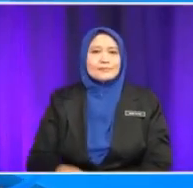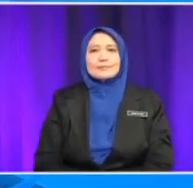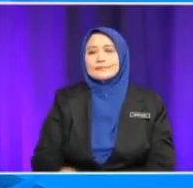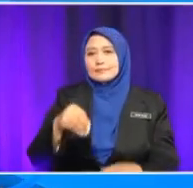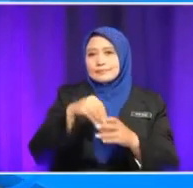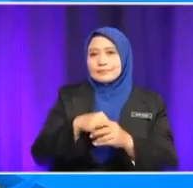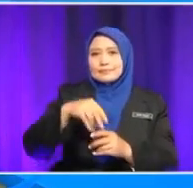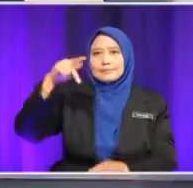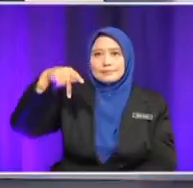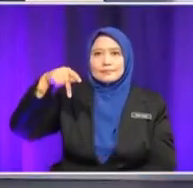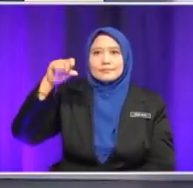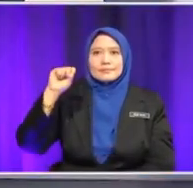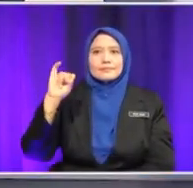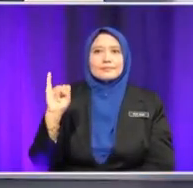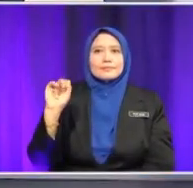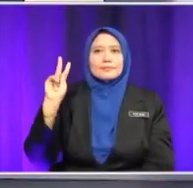metrichu